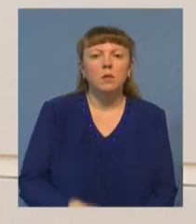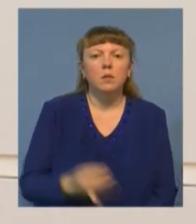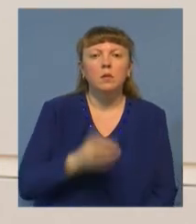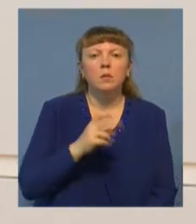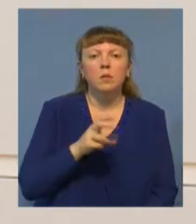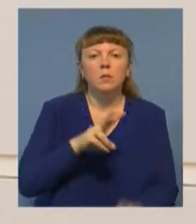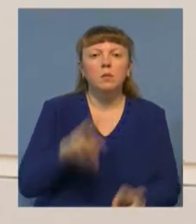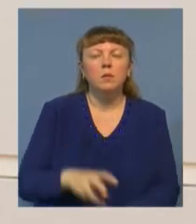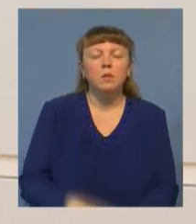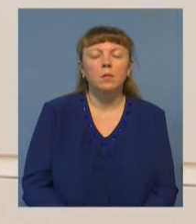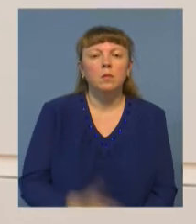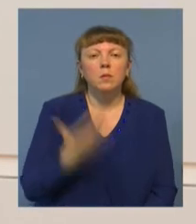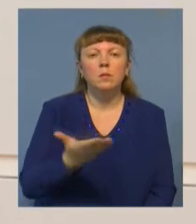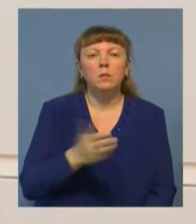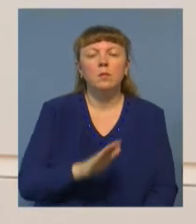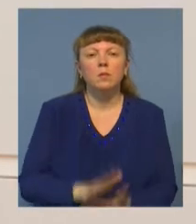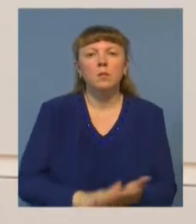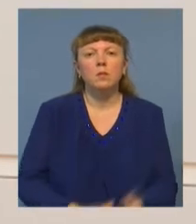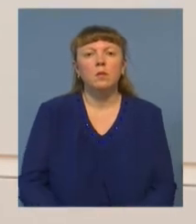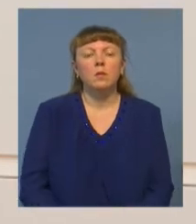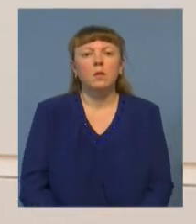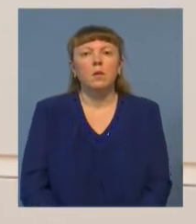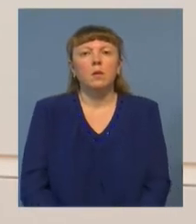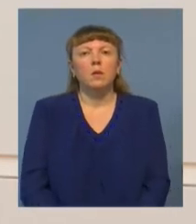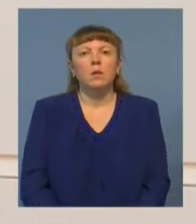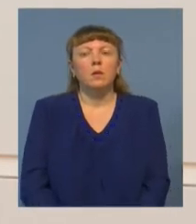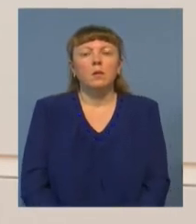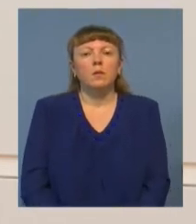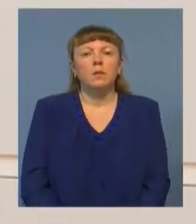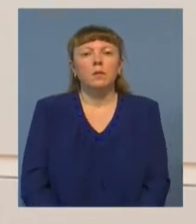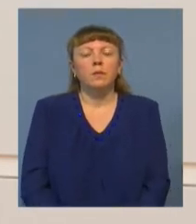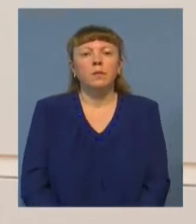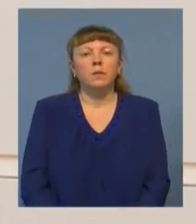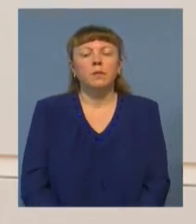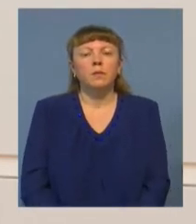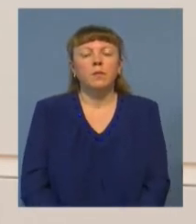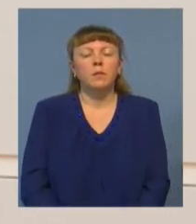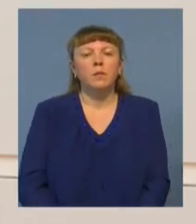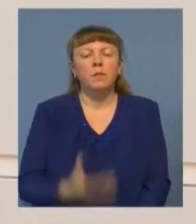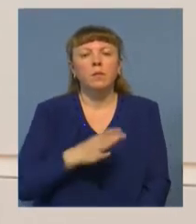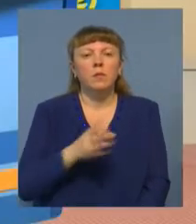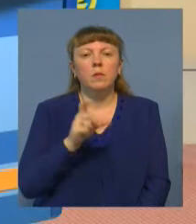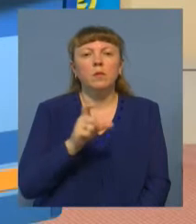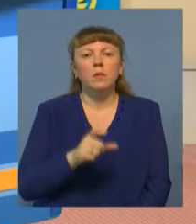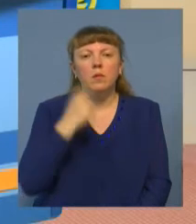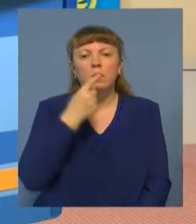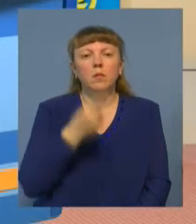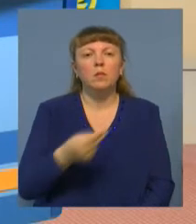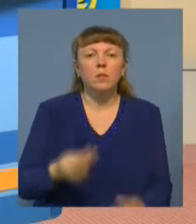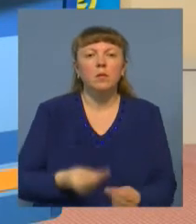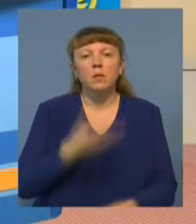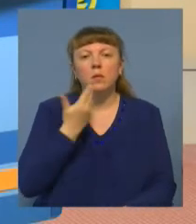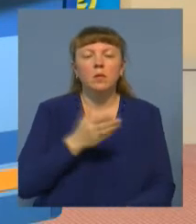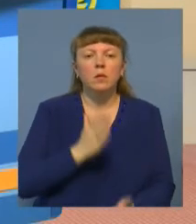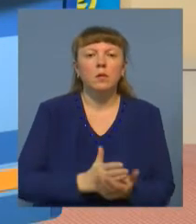базе проверяется, угу. при подаче заявления о регистрации брака проверяется, не состоит ли сейчас лицо в браке, двойное